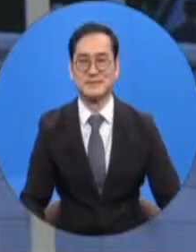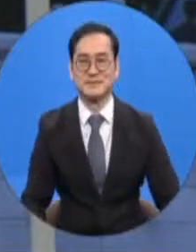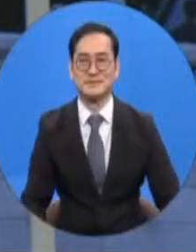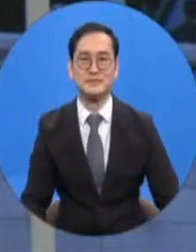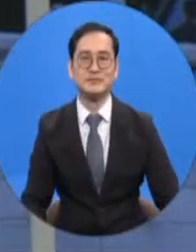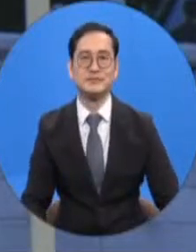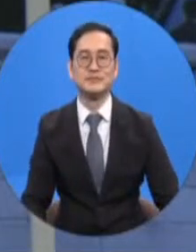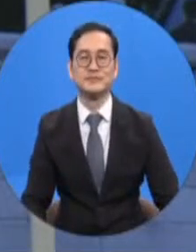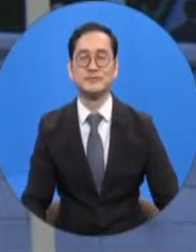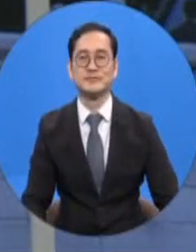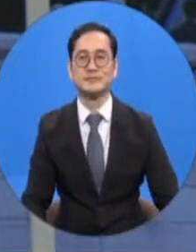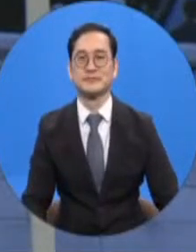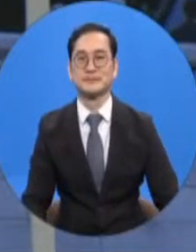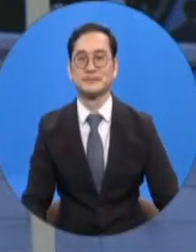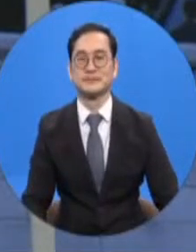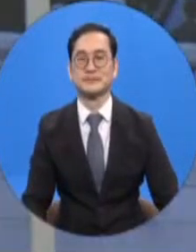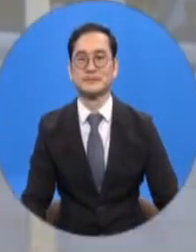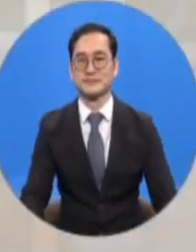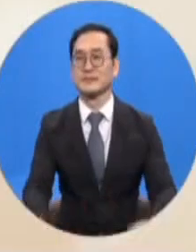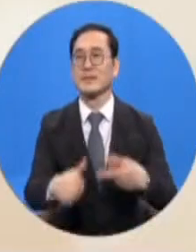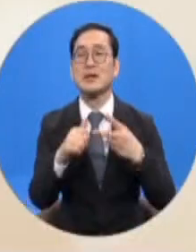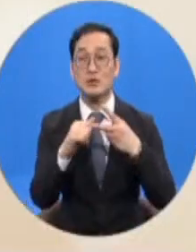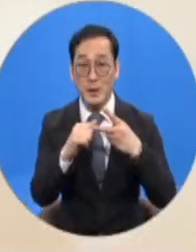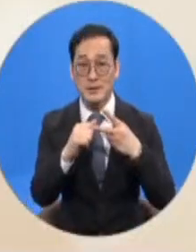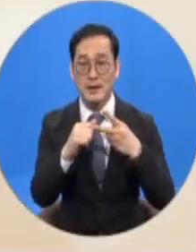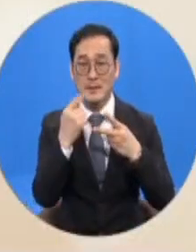이번엔 핫삼 소식 두번째 구조입니다